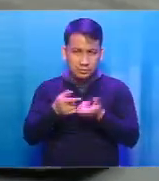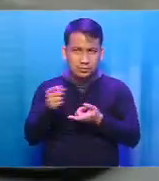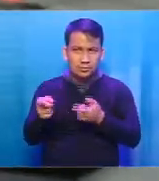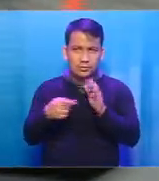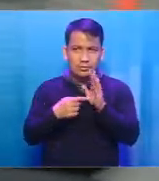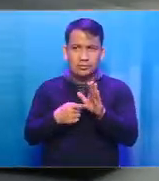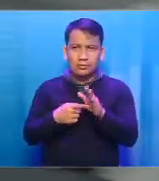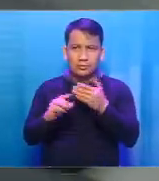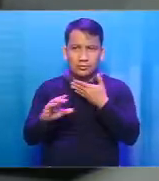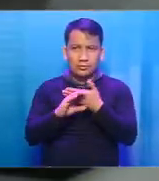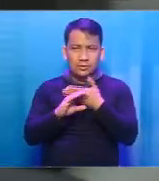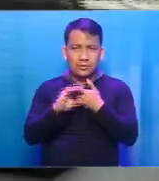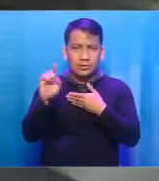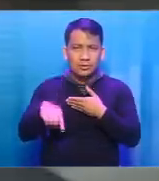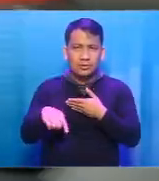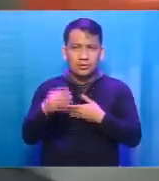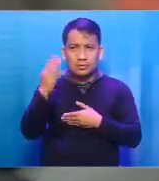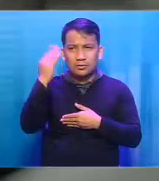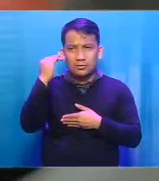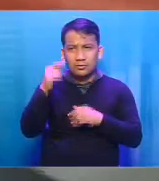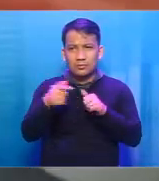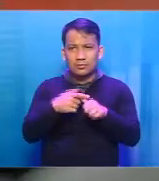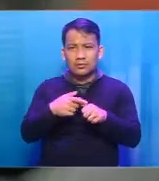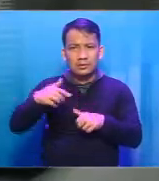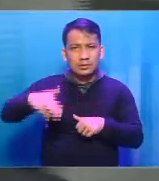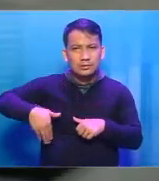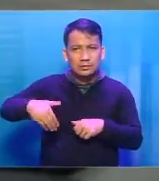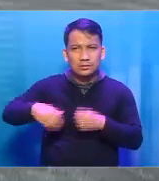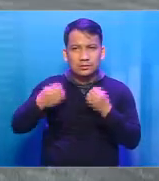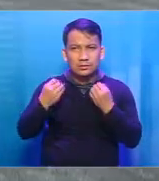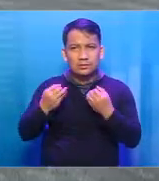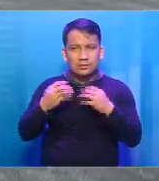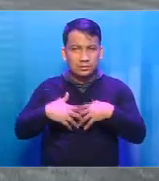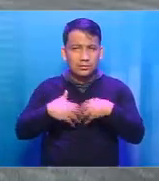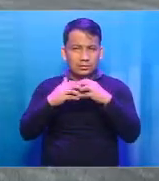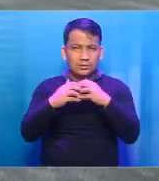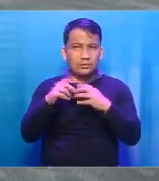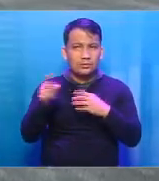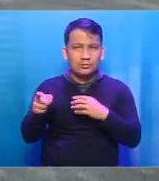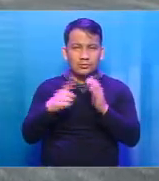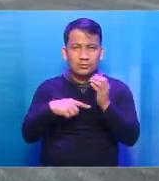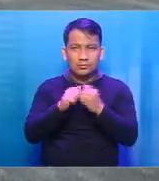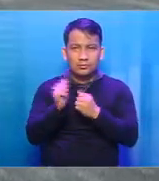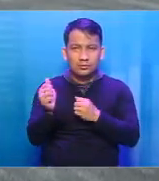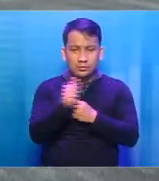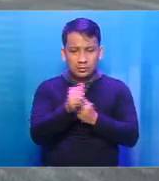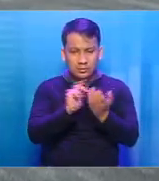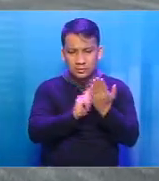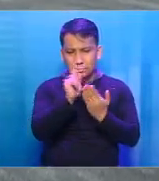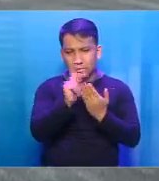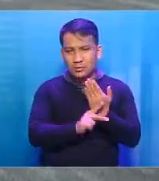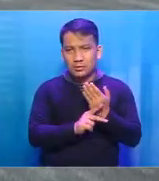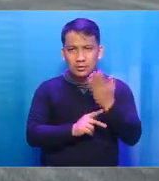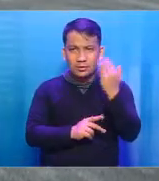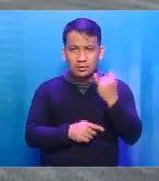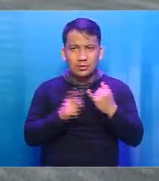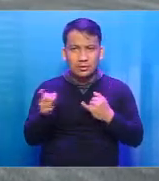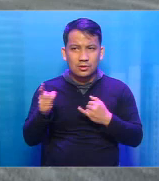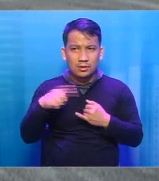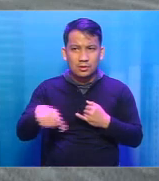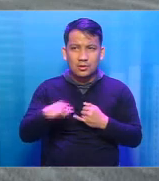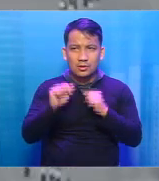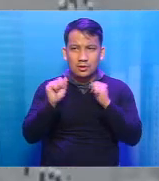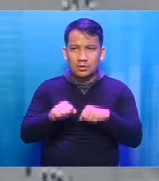mga contractor na anyay dahilan ng delay ng maraming infrastructure projects. Pinagsabihan din